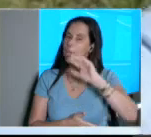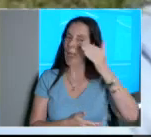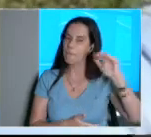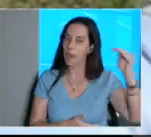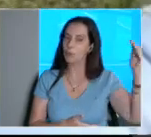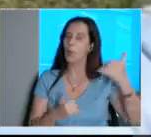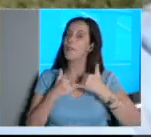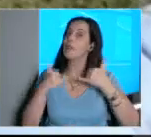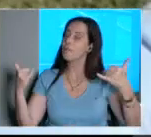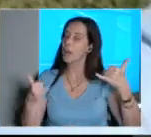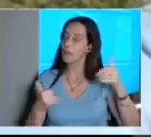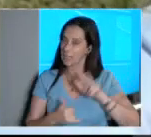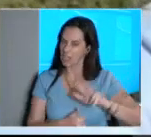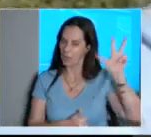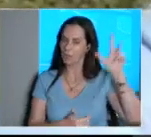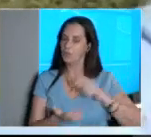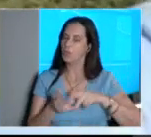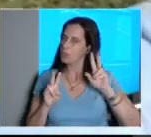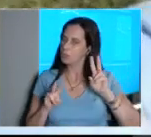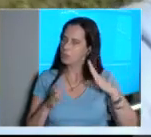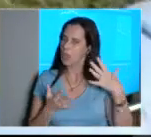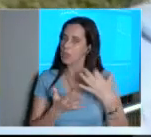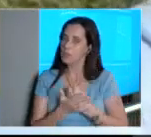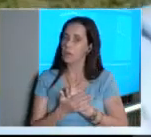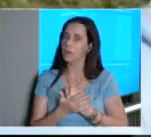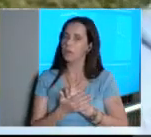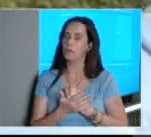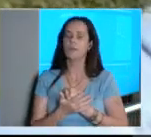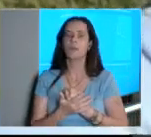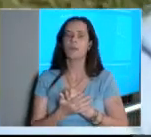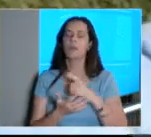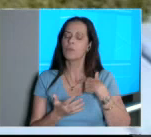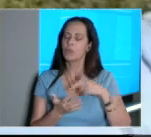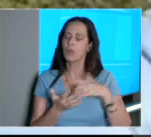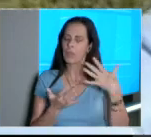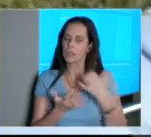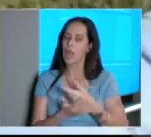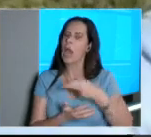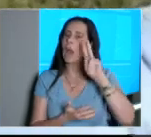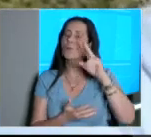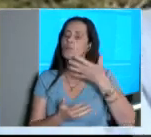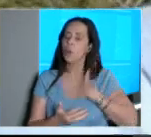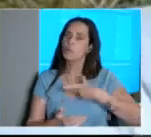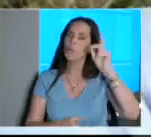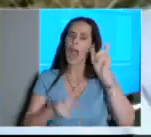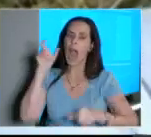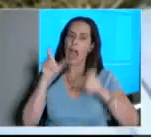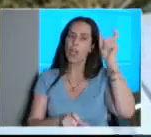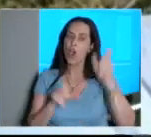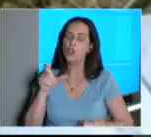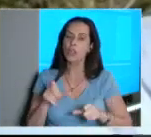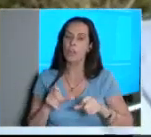הגולן ולפתח אותה, על מנת שנוכל לעמוד ביעד שהמועצה הציבה לעצמה, להכפיל את אוכלוסיית רמת הגולן תוך